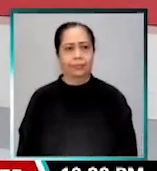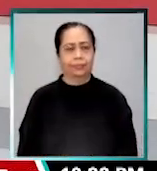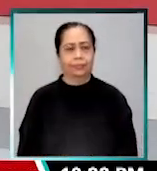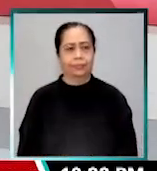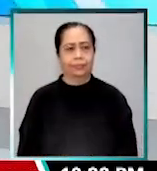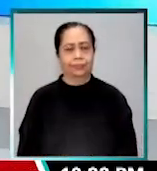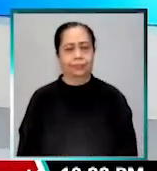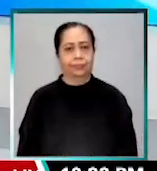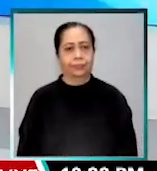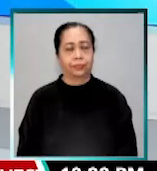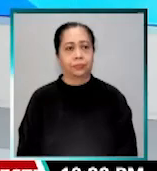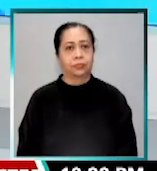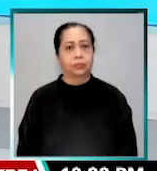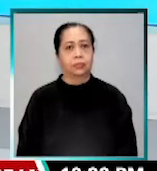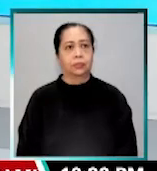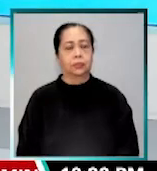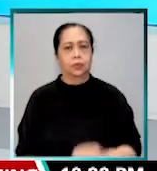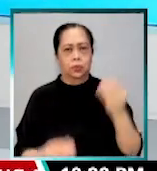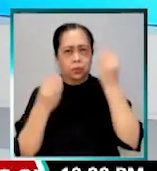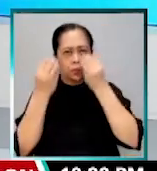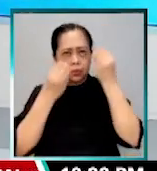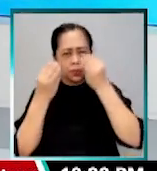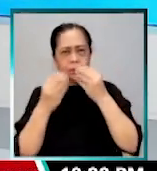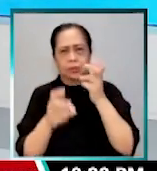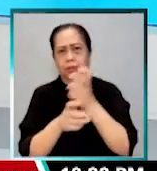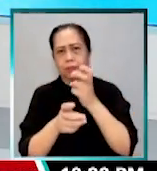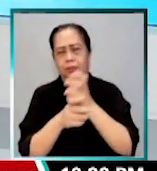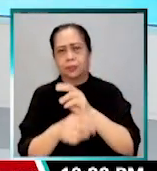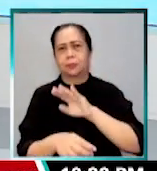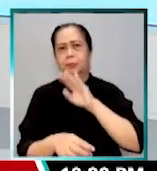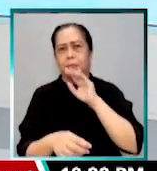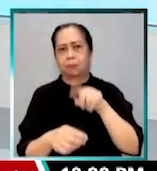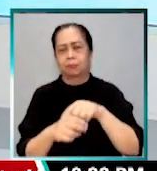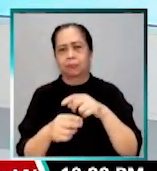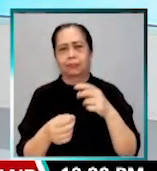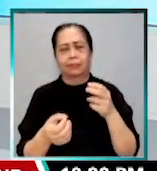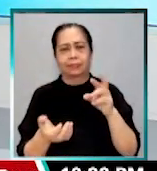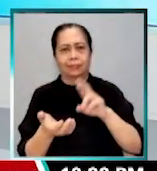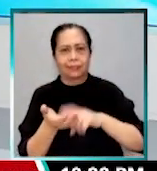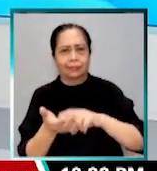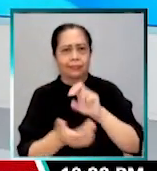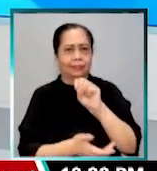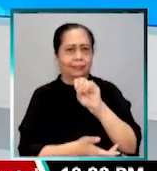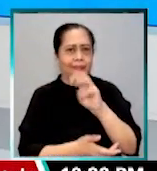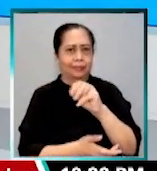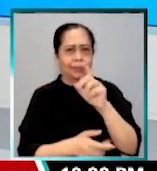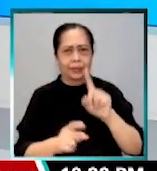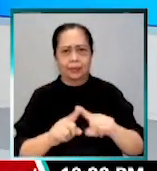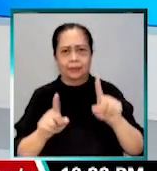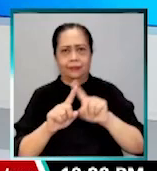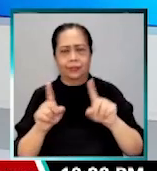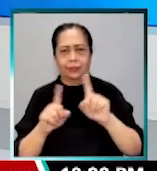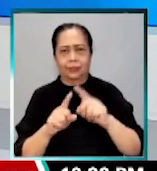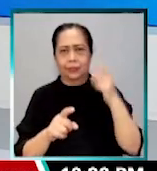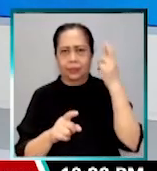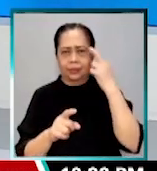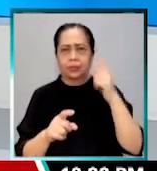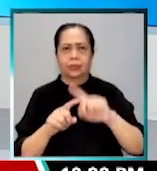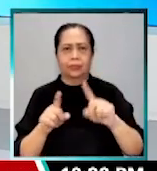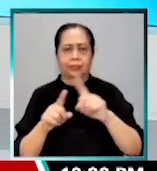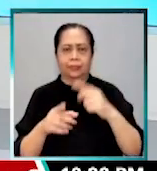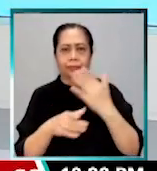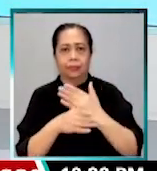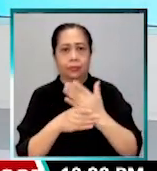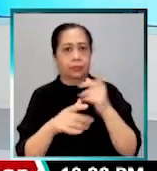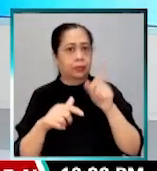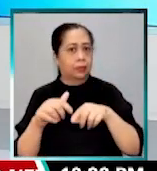Bigo ang ilang subscriber na makapagparehistro sa unang araw ng SIM registration dahil sa iba't ibang aberya. May mga di maka-access